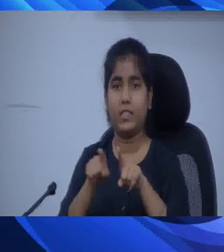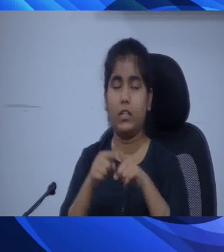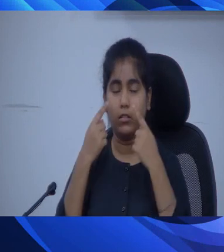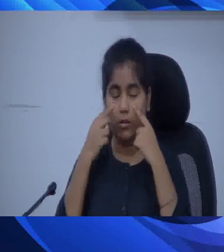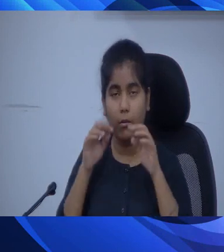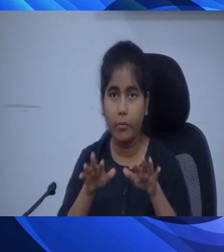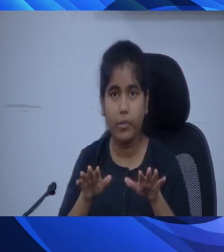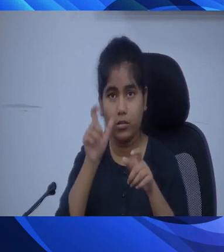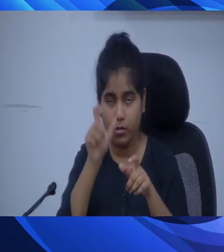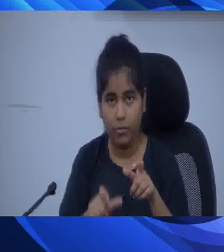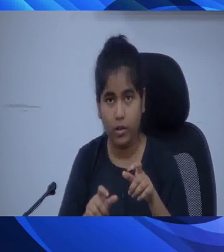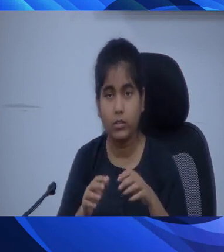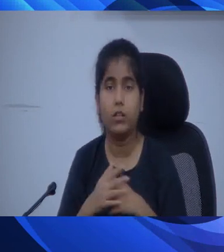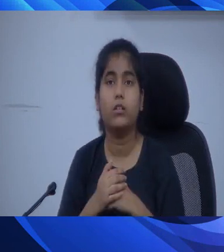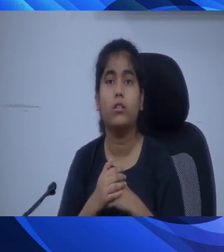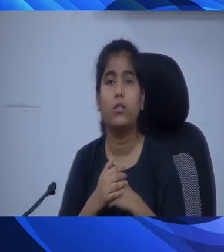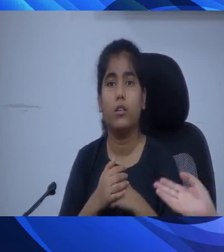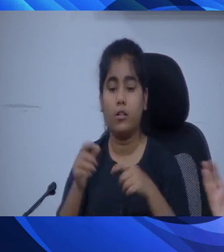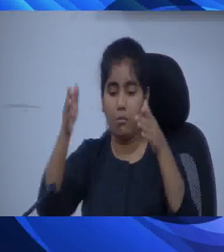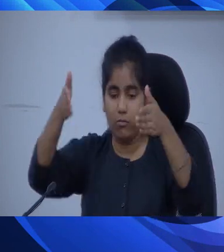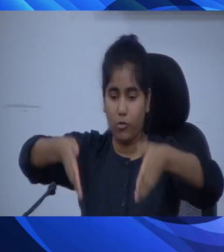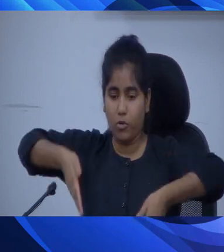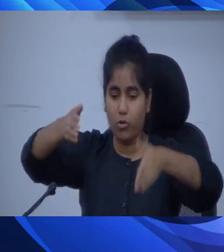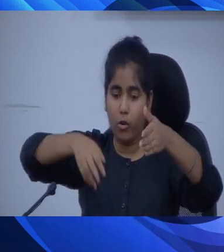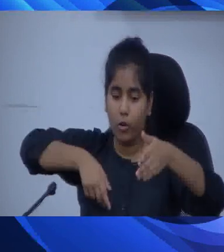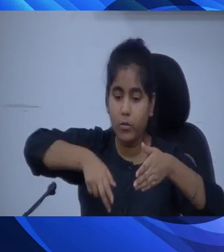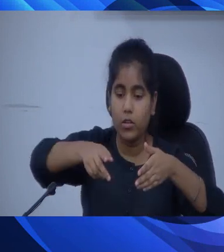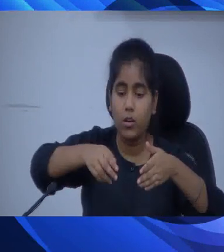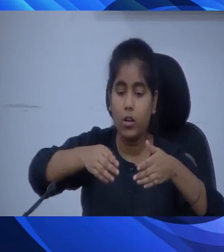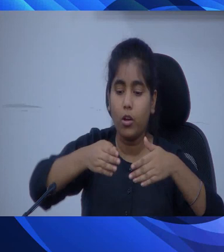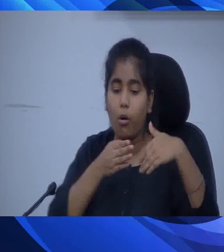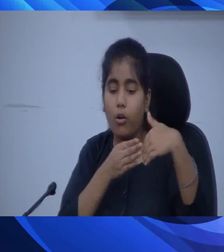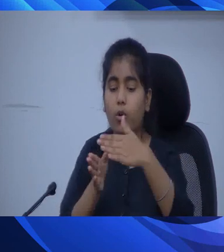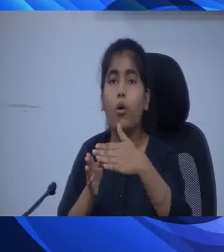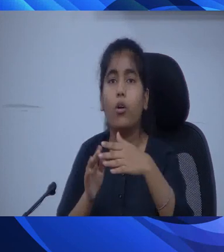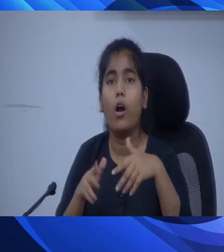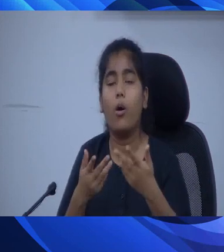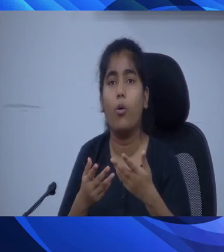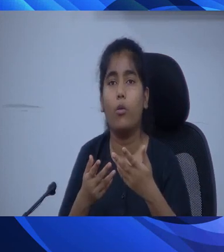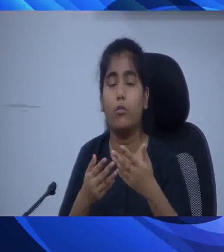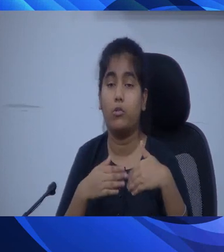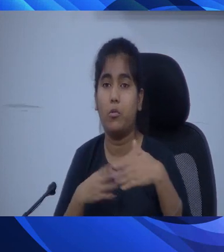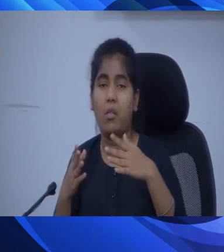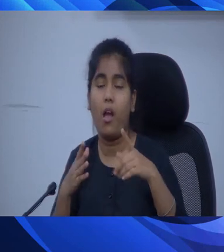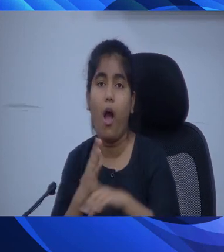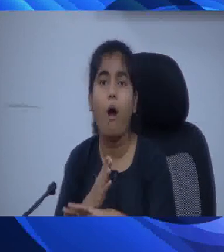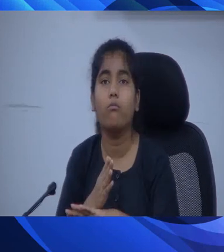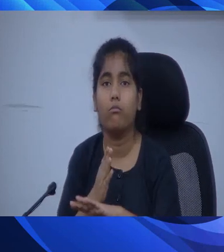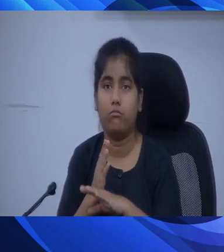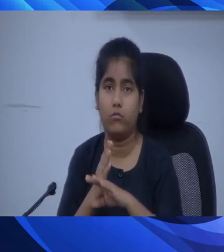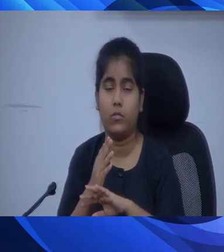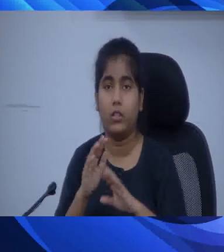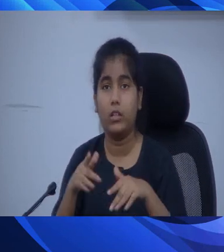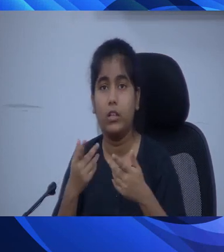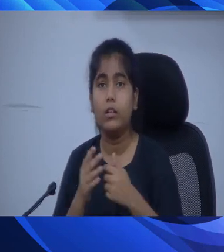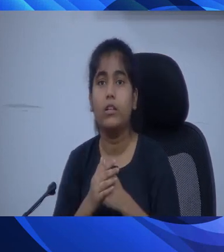प्रोविजन है, डोर जो है वो कॉरिडोर पे नहीं खुलना चाहिए. मान लो कोई दृष्टिबाधित या ब्लाइंड कॉरिडोर में चल रहे हैं और सडनली जो आपका डोर